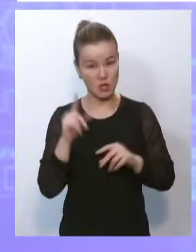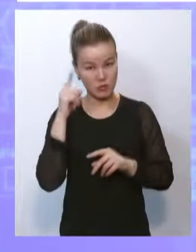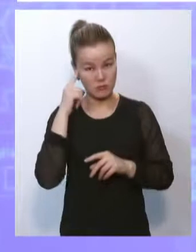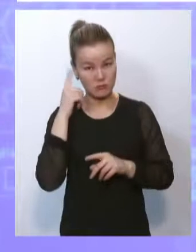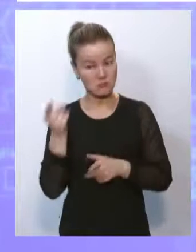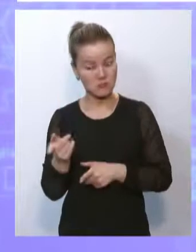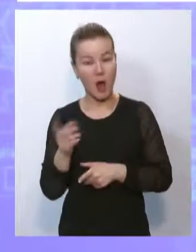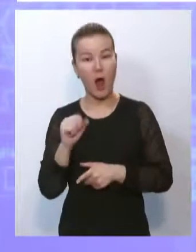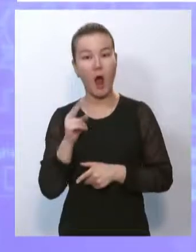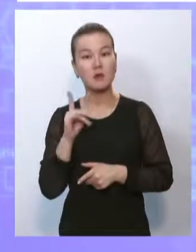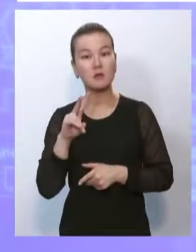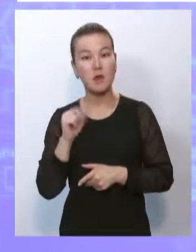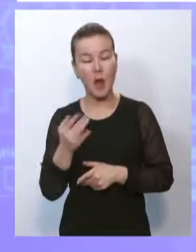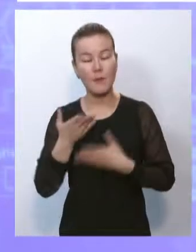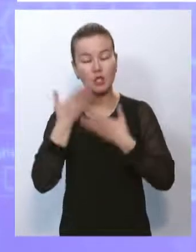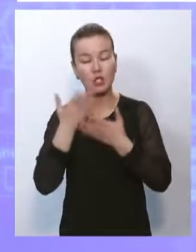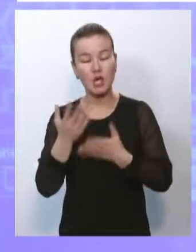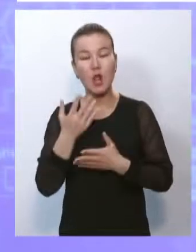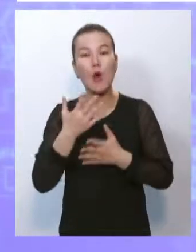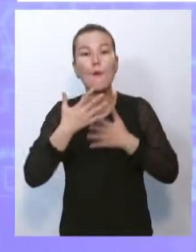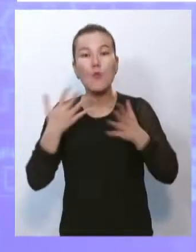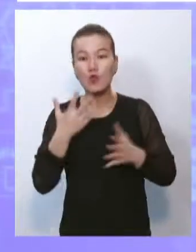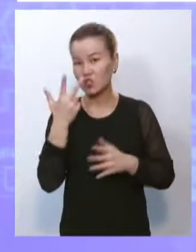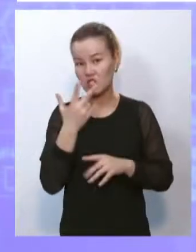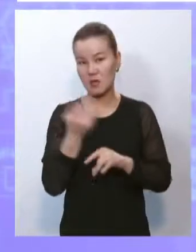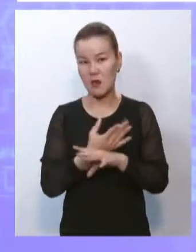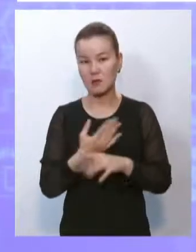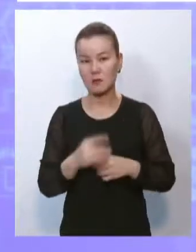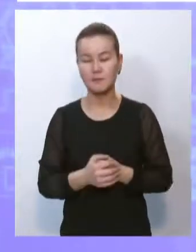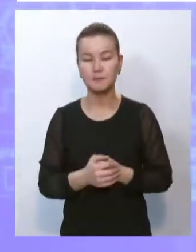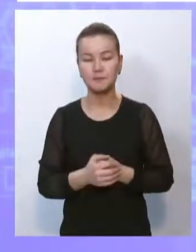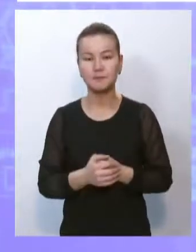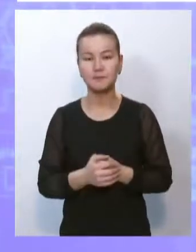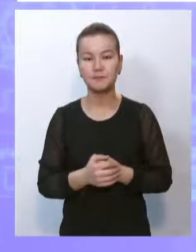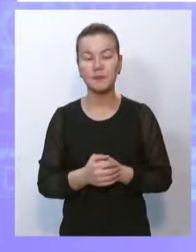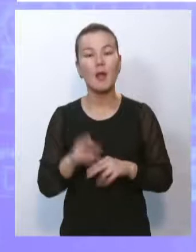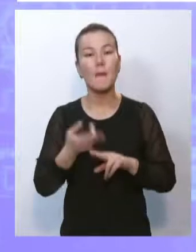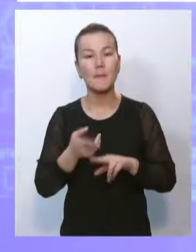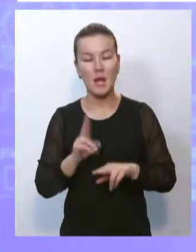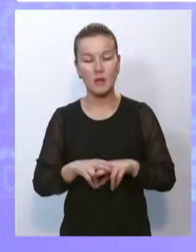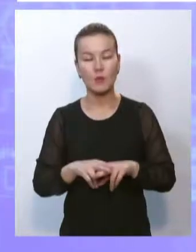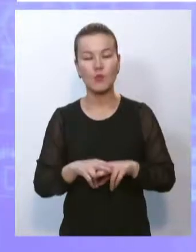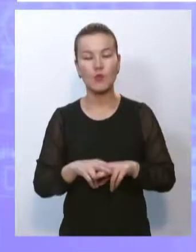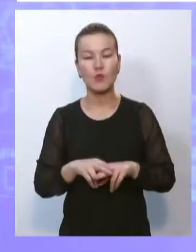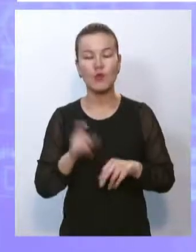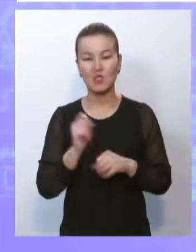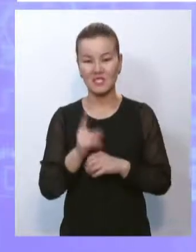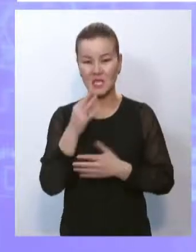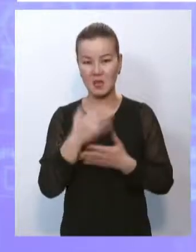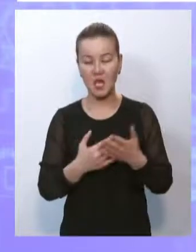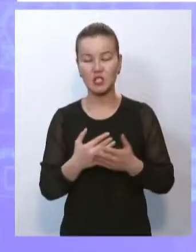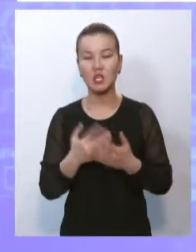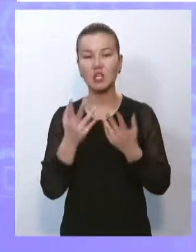прочитала больше в три раза поэтому задача